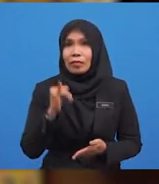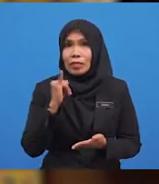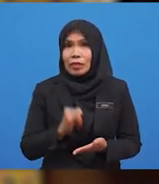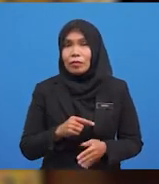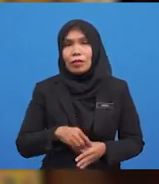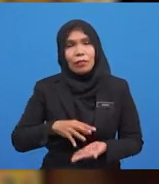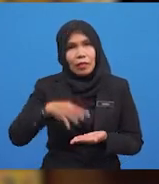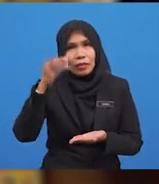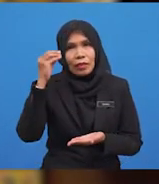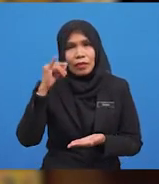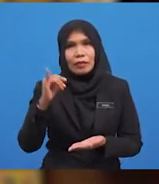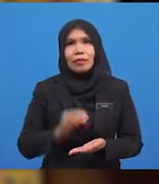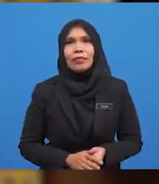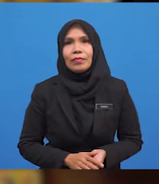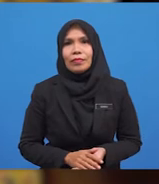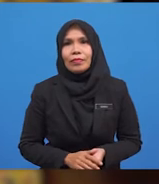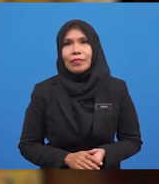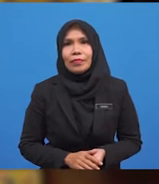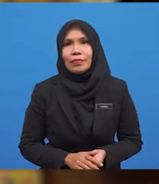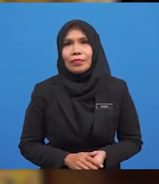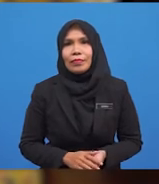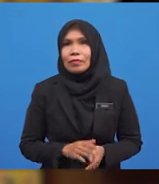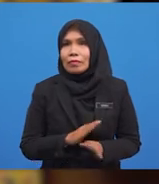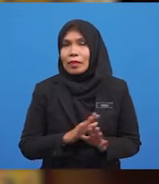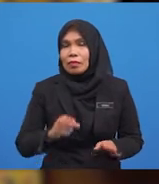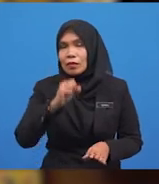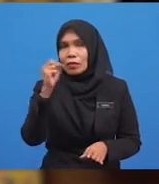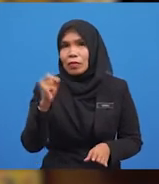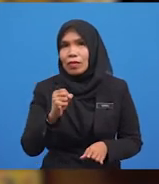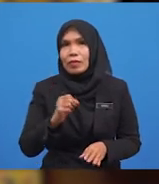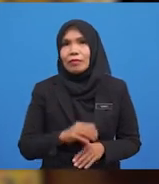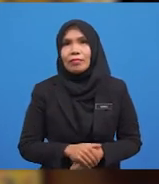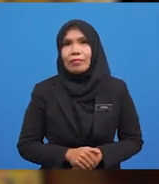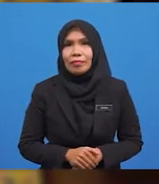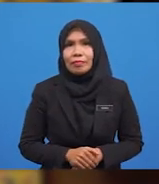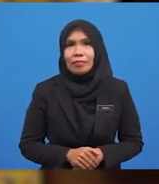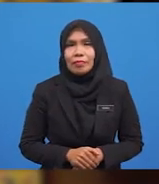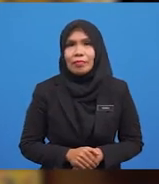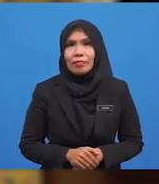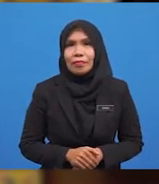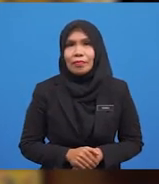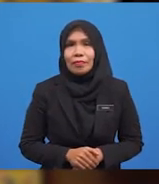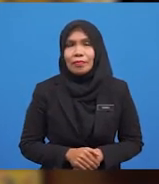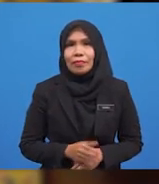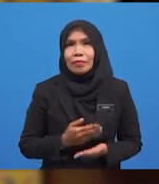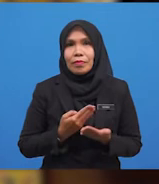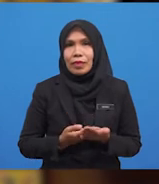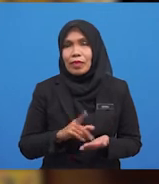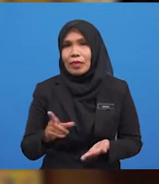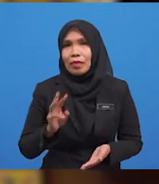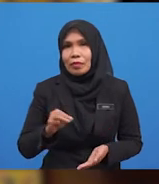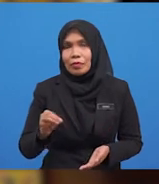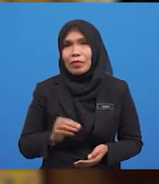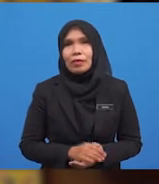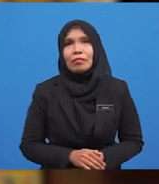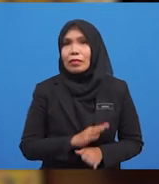dipelajari apa? Apalah erti tanpa soalan menguji minda. Baiklah murid-murid,